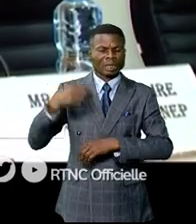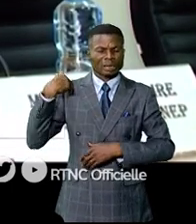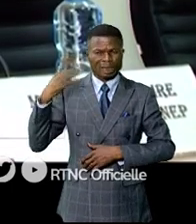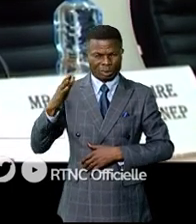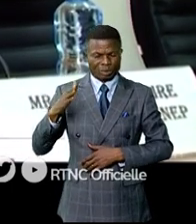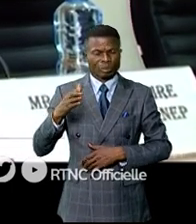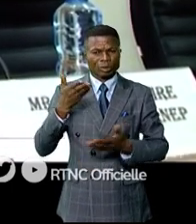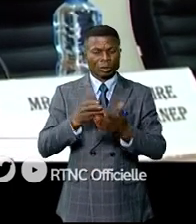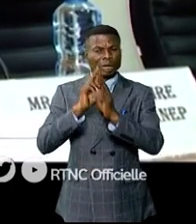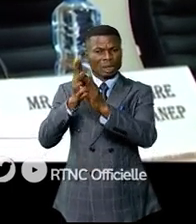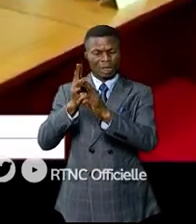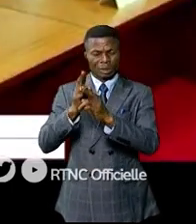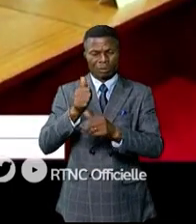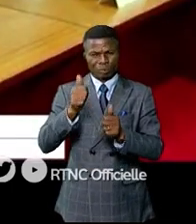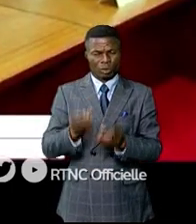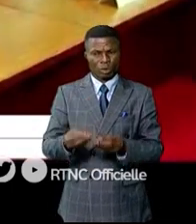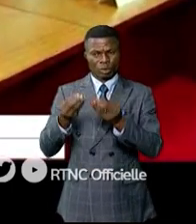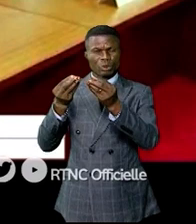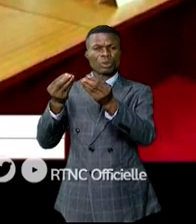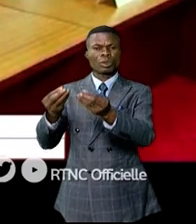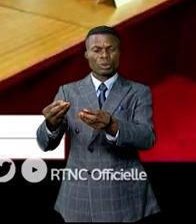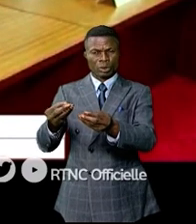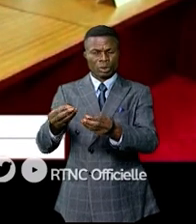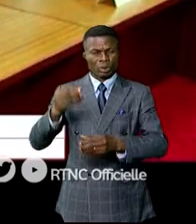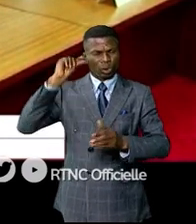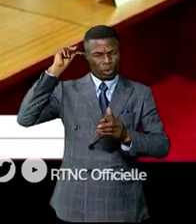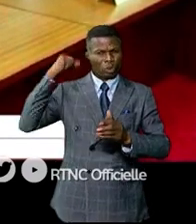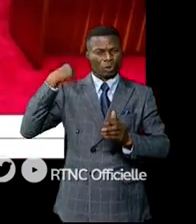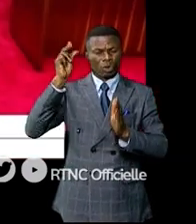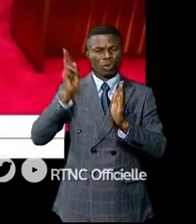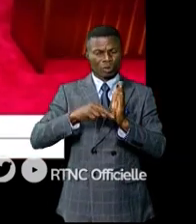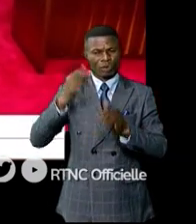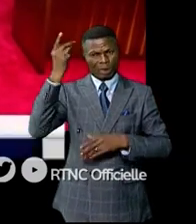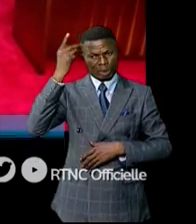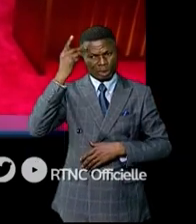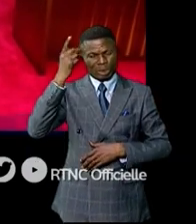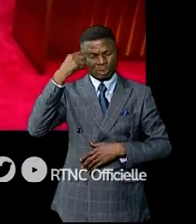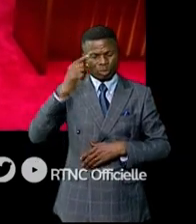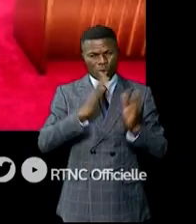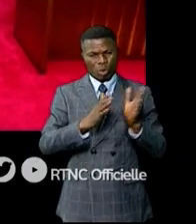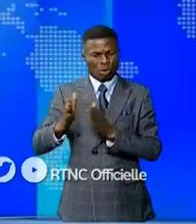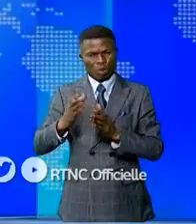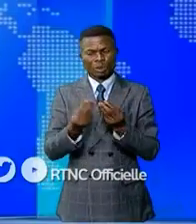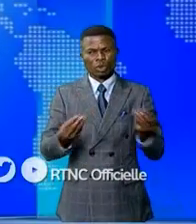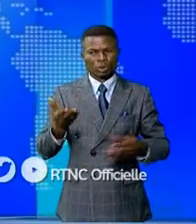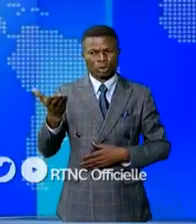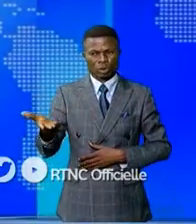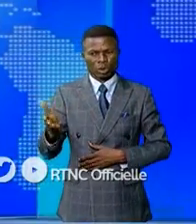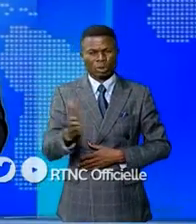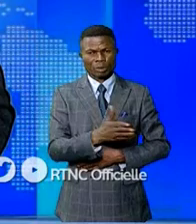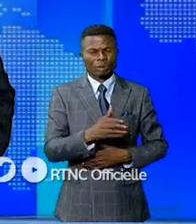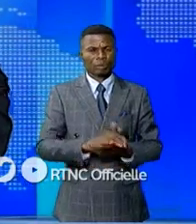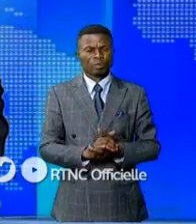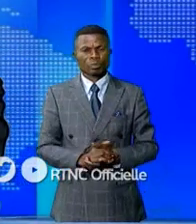sujet, un rapport en bonne et due forme sera fait au gouvernement central pour des dispositions utiles. Cape